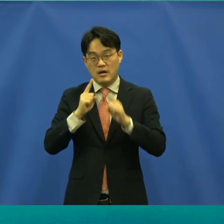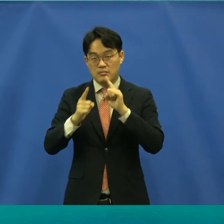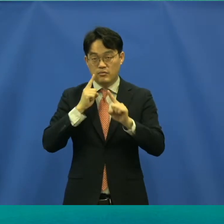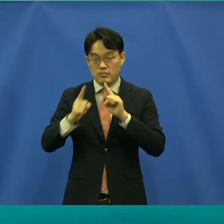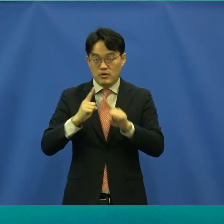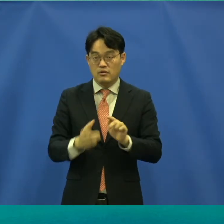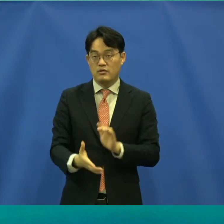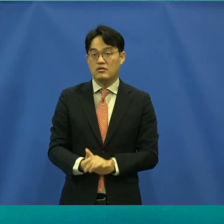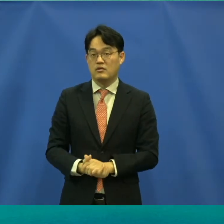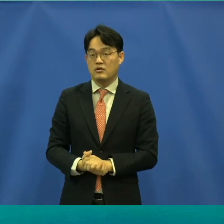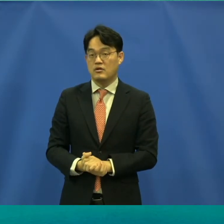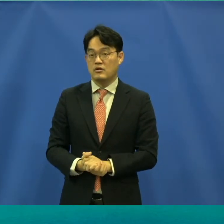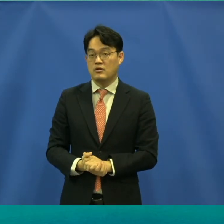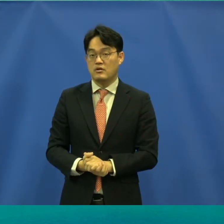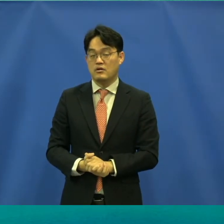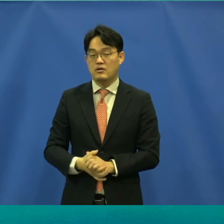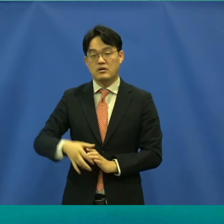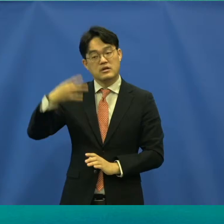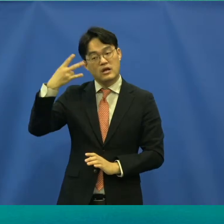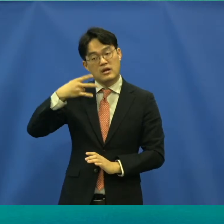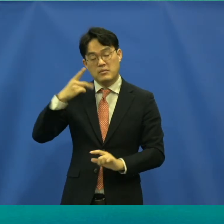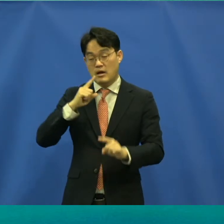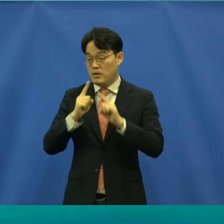때에 이게 본문이 안 뜨네.